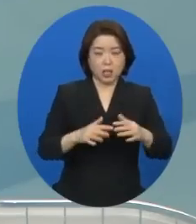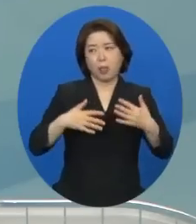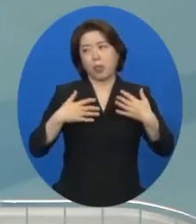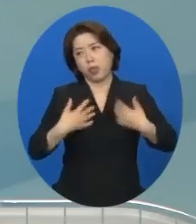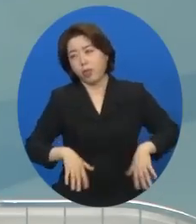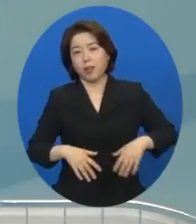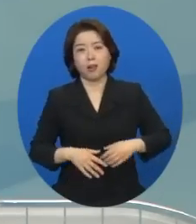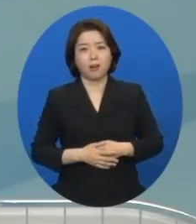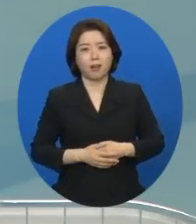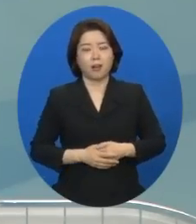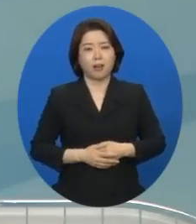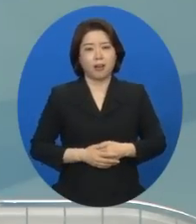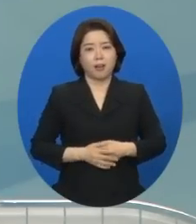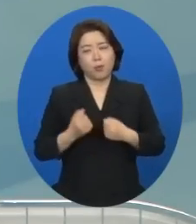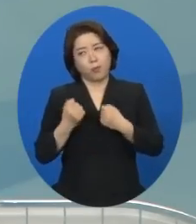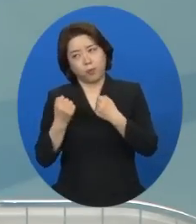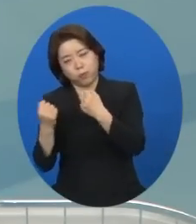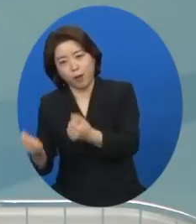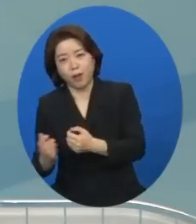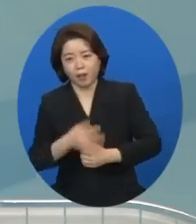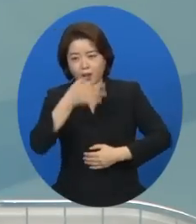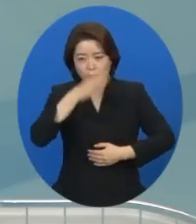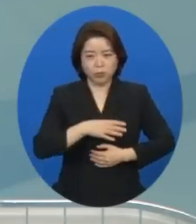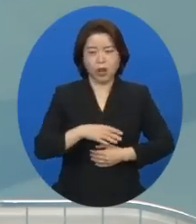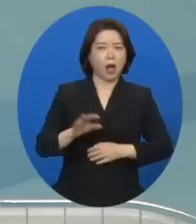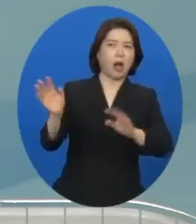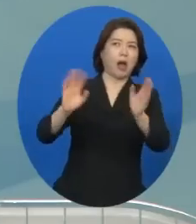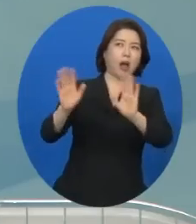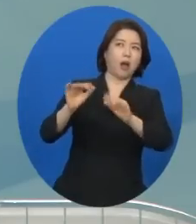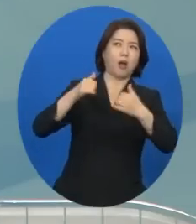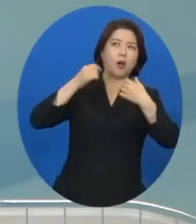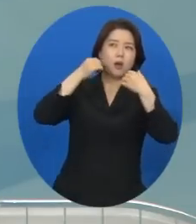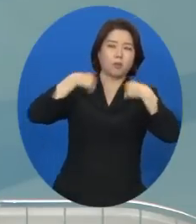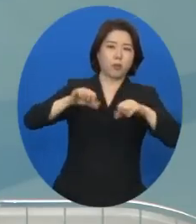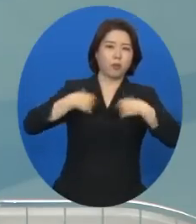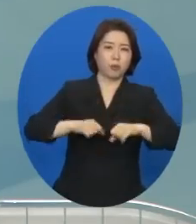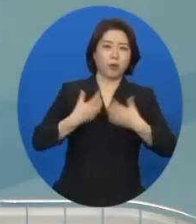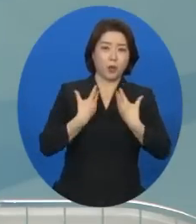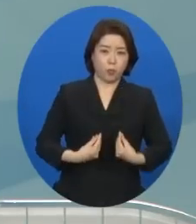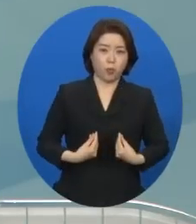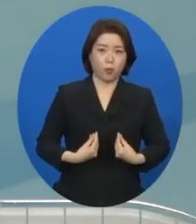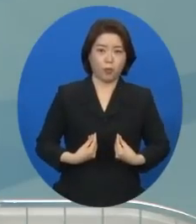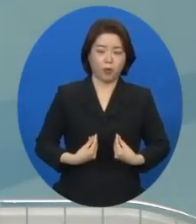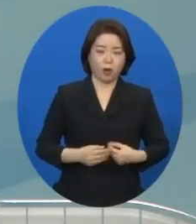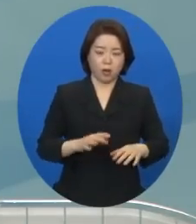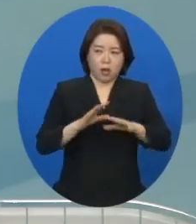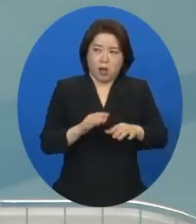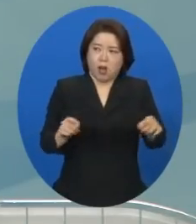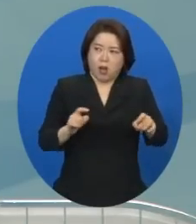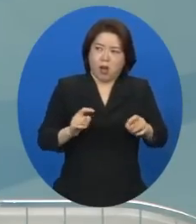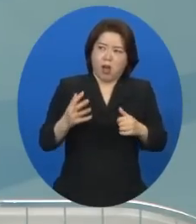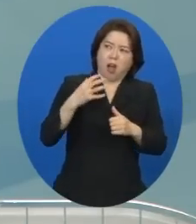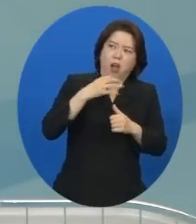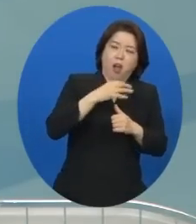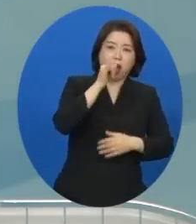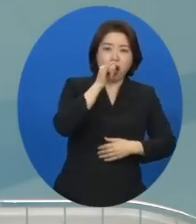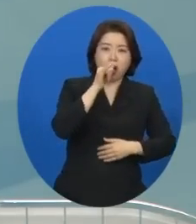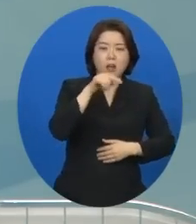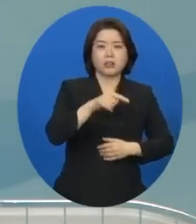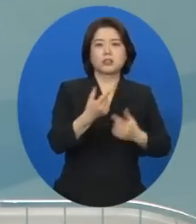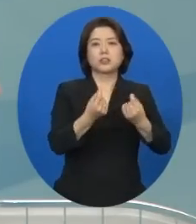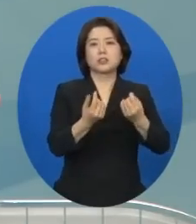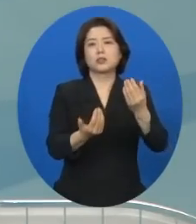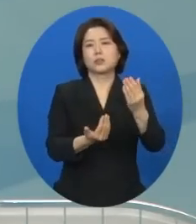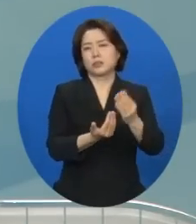지친다, 힘들다, 못하겠다, 낙심이 되고 두려움에 사로잡히고 그런 일이